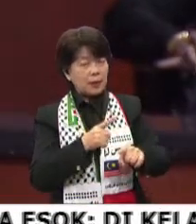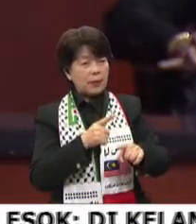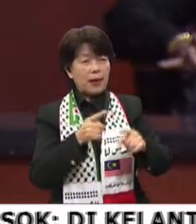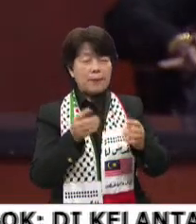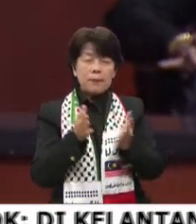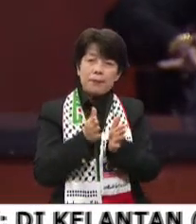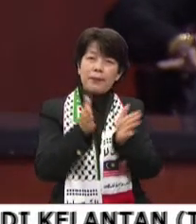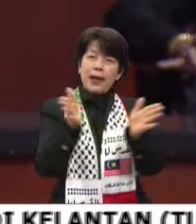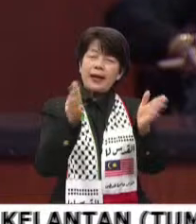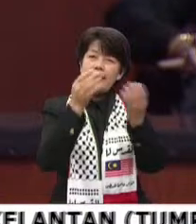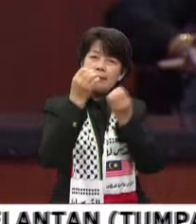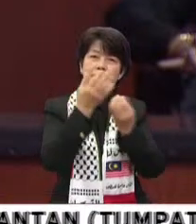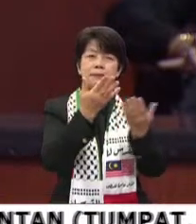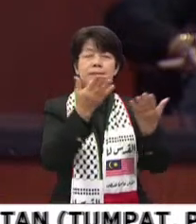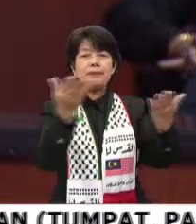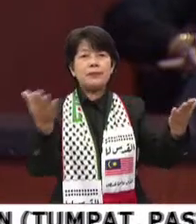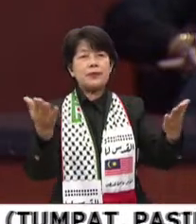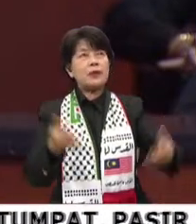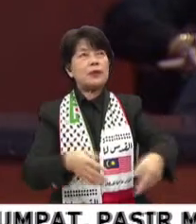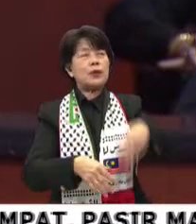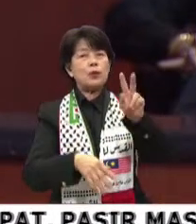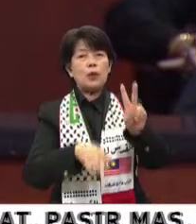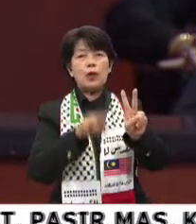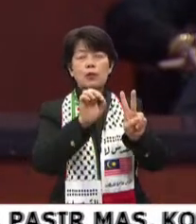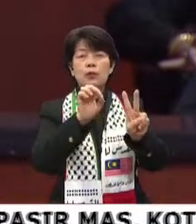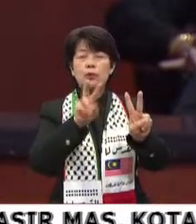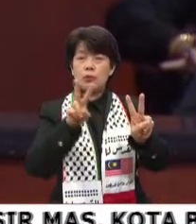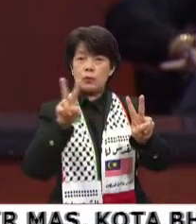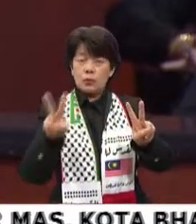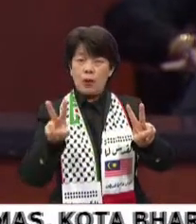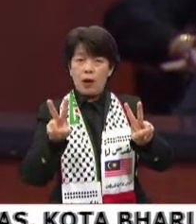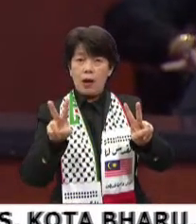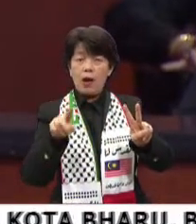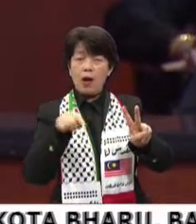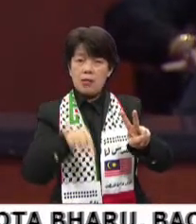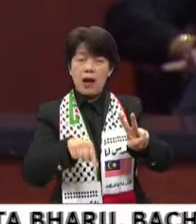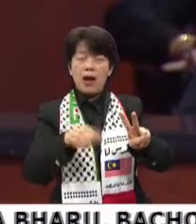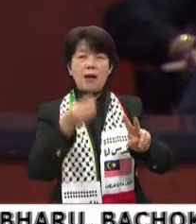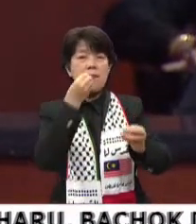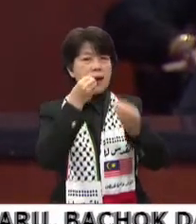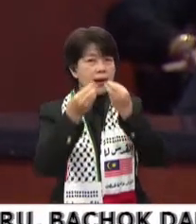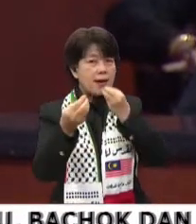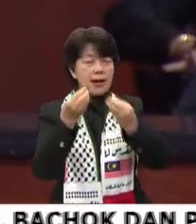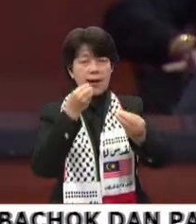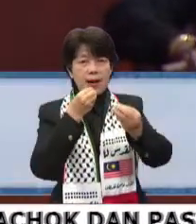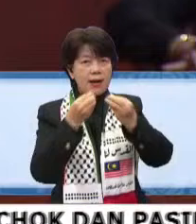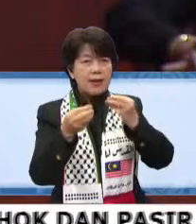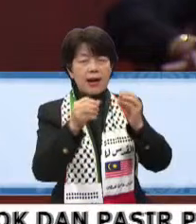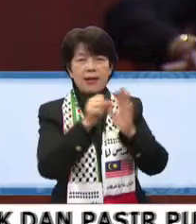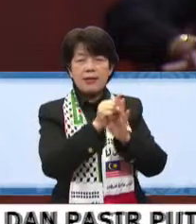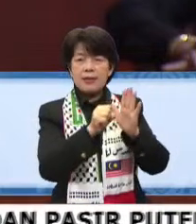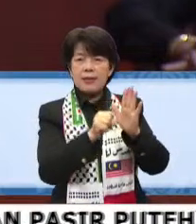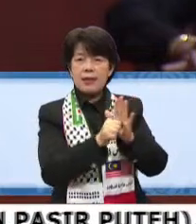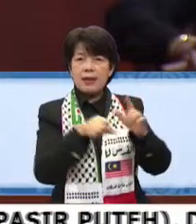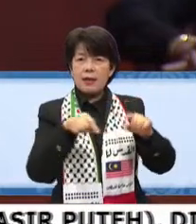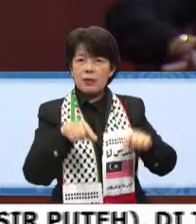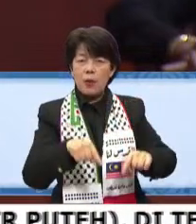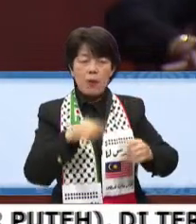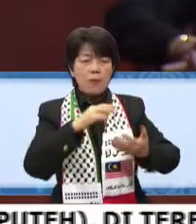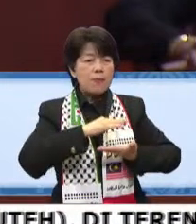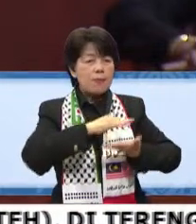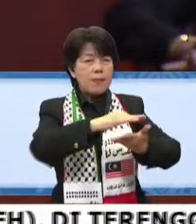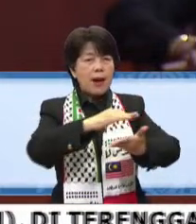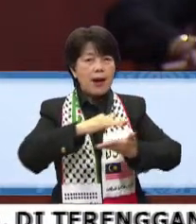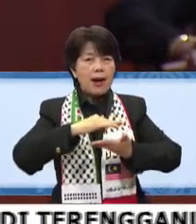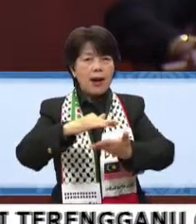umum pada Tahun 2022 sektor Agro makanan memberikan sumbangan yang signifikan